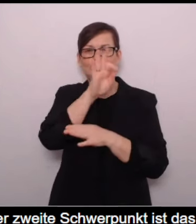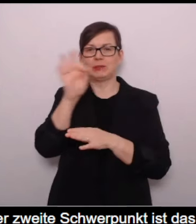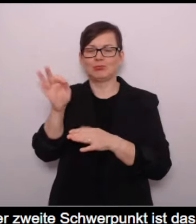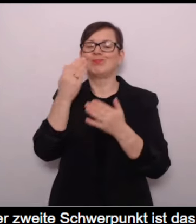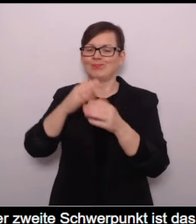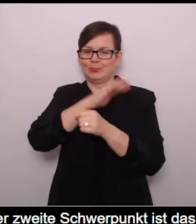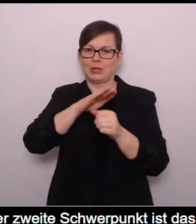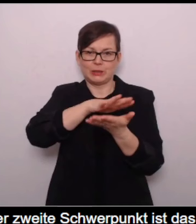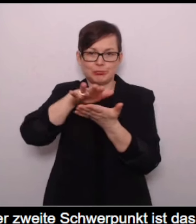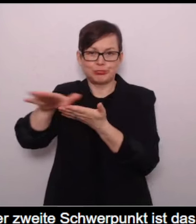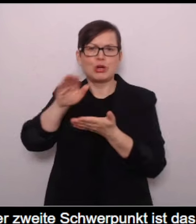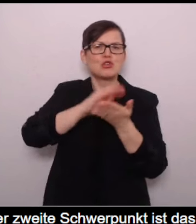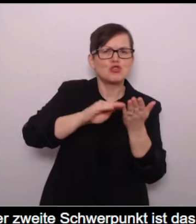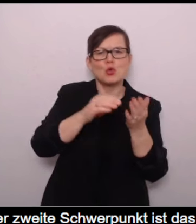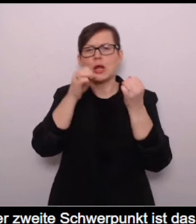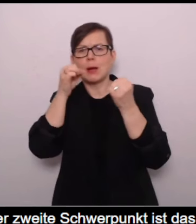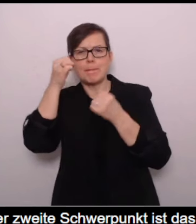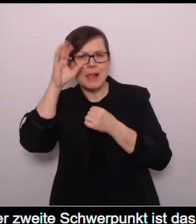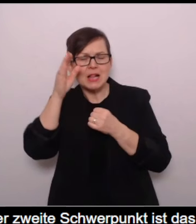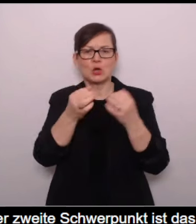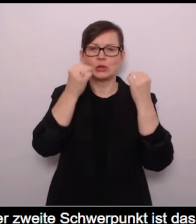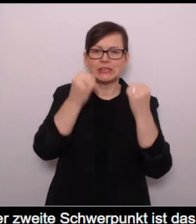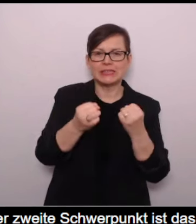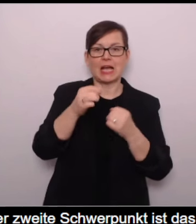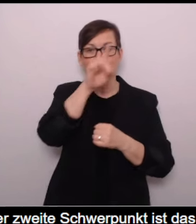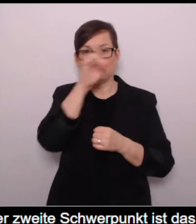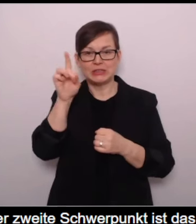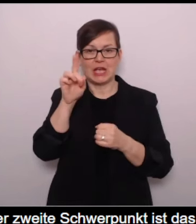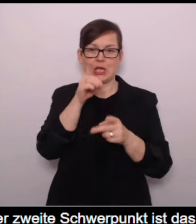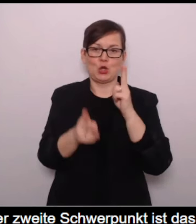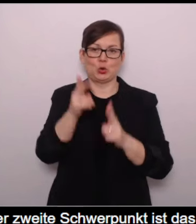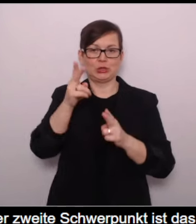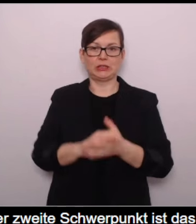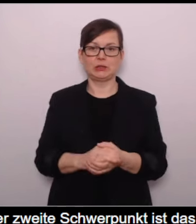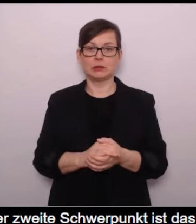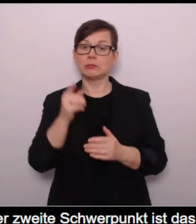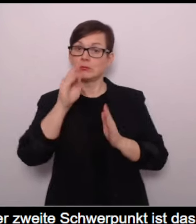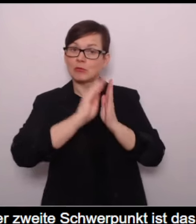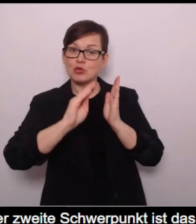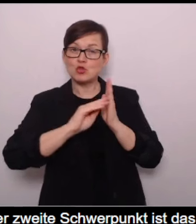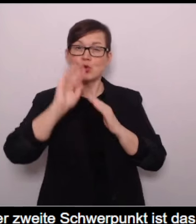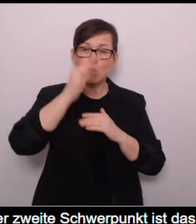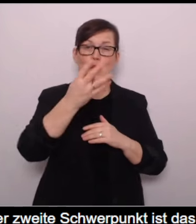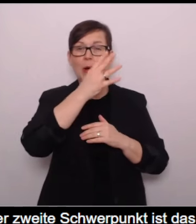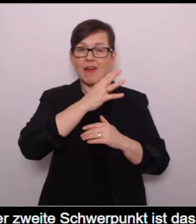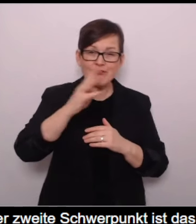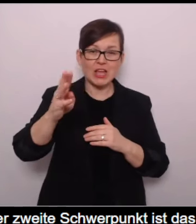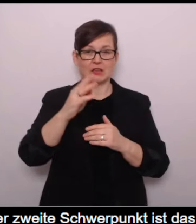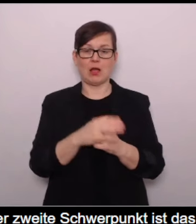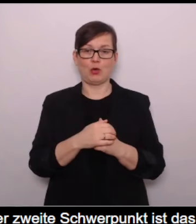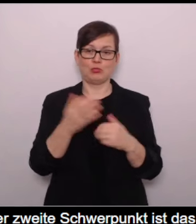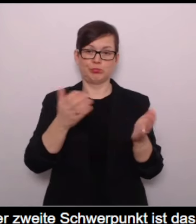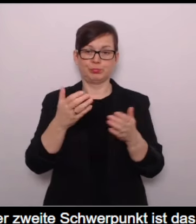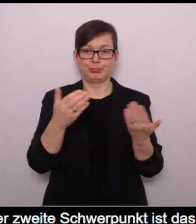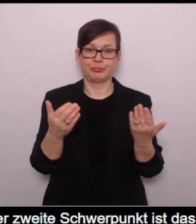75 Prozent der neuen Stellen, es sind über 6.000, gehen in diese Bereiche hinein. Schule, Bildung, Sicherheit, Polizei und